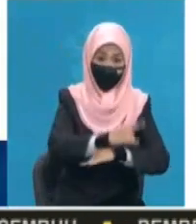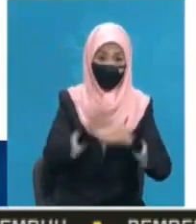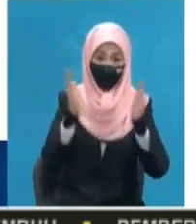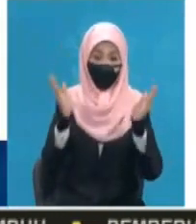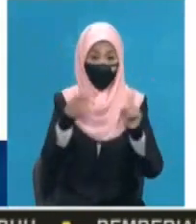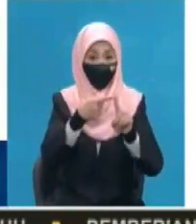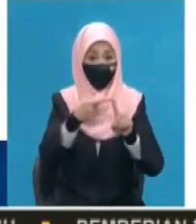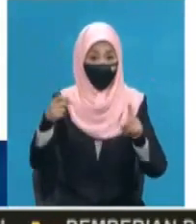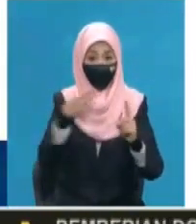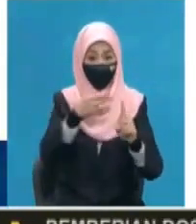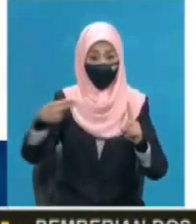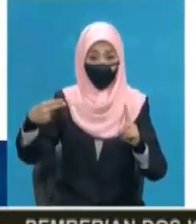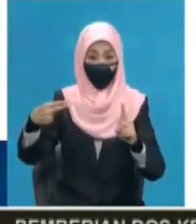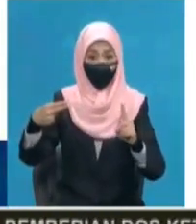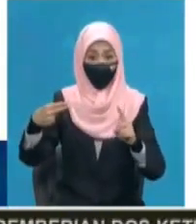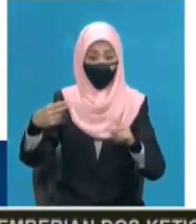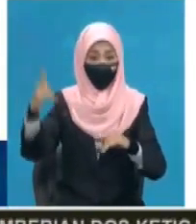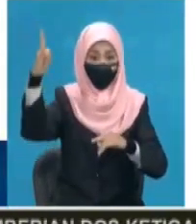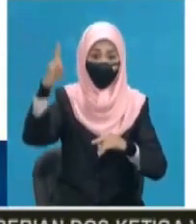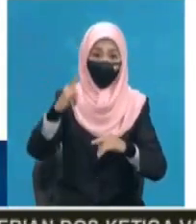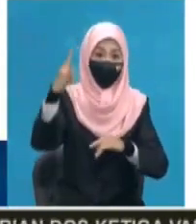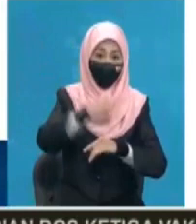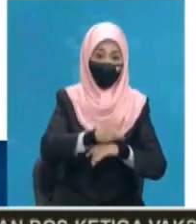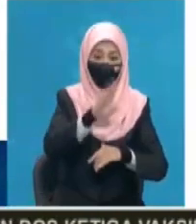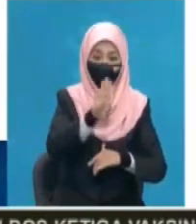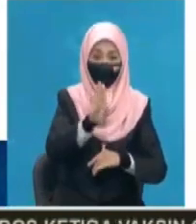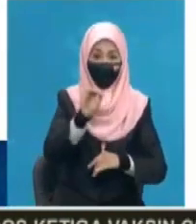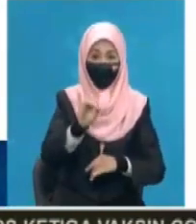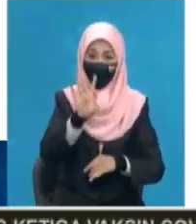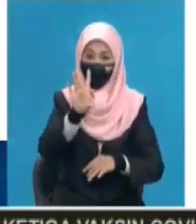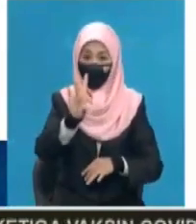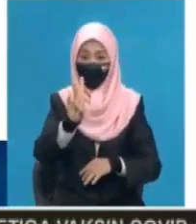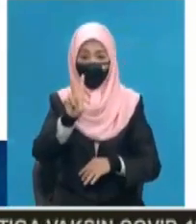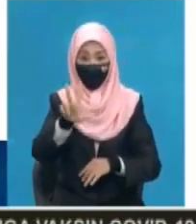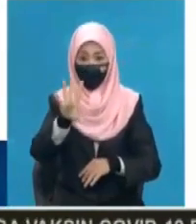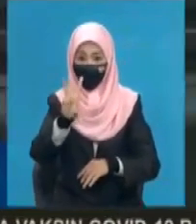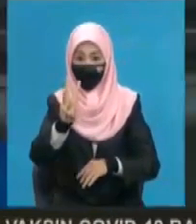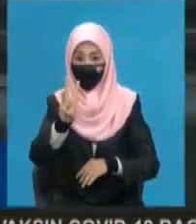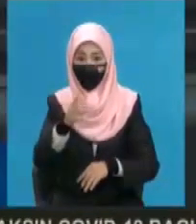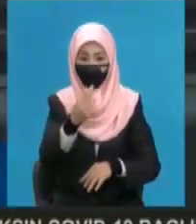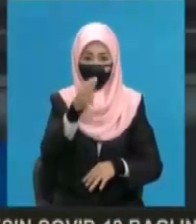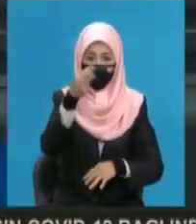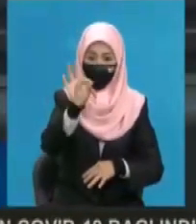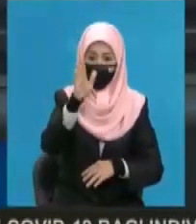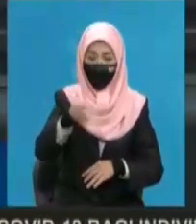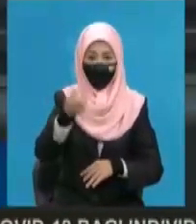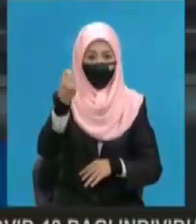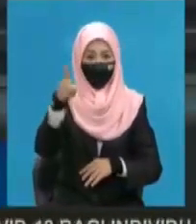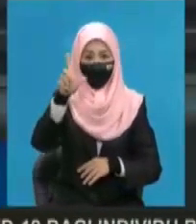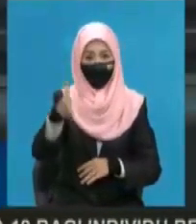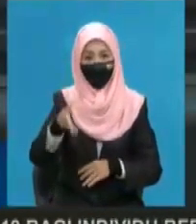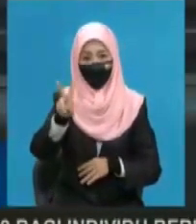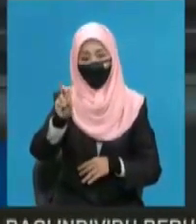Darussalam dari Jakarta dengan menaiki penerbangan Project Runway bi736 pada 1990